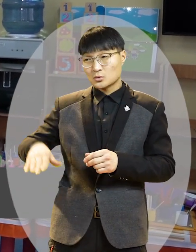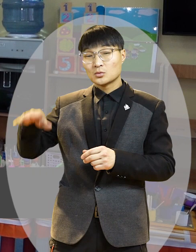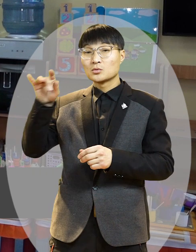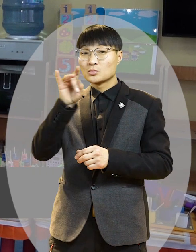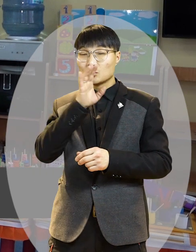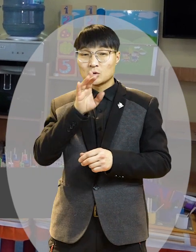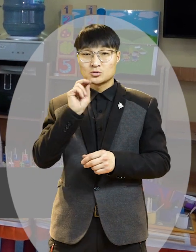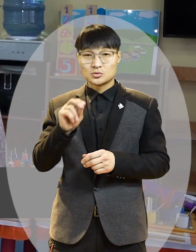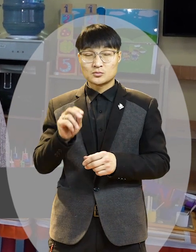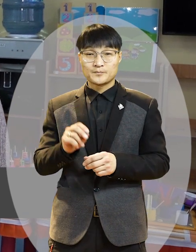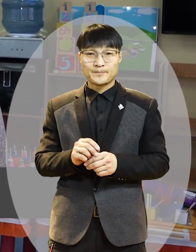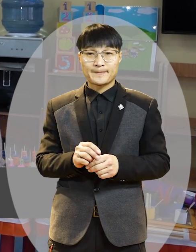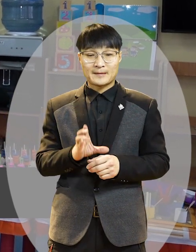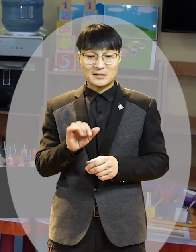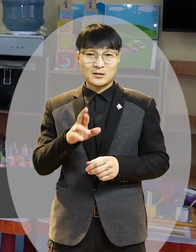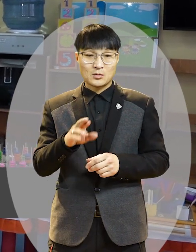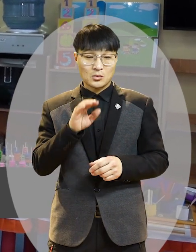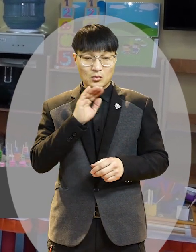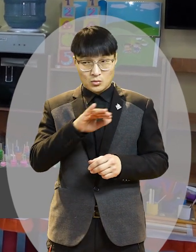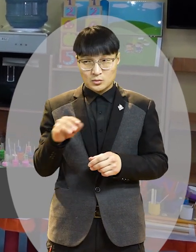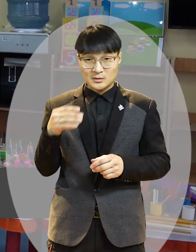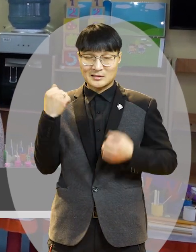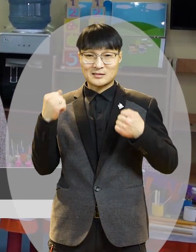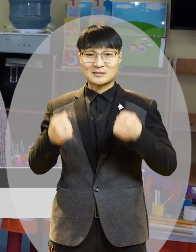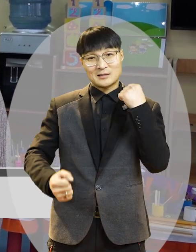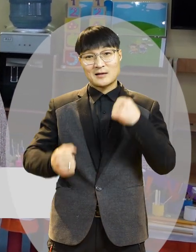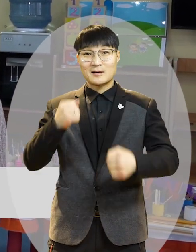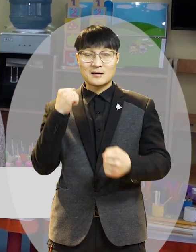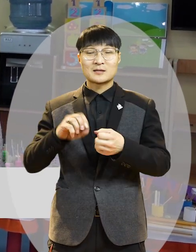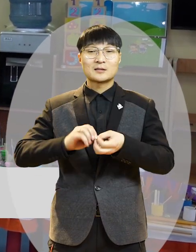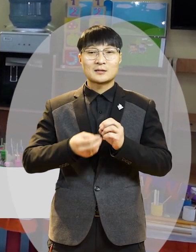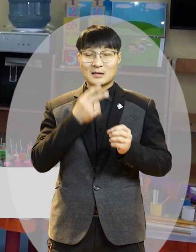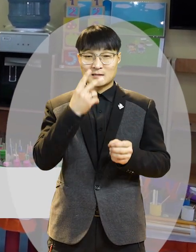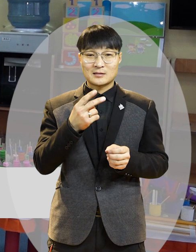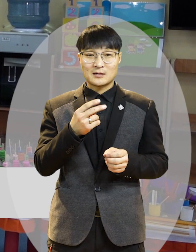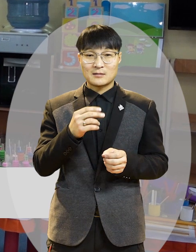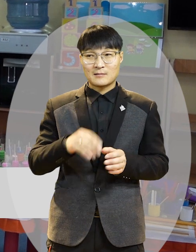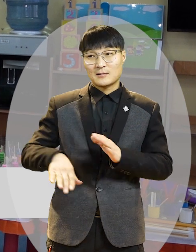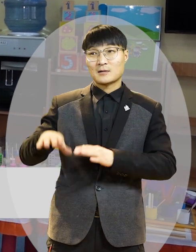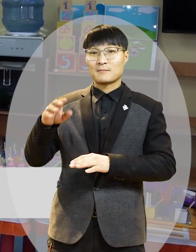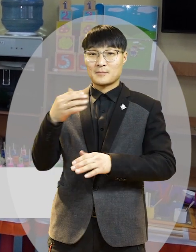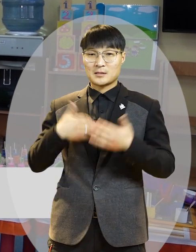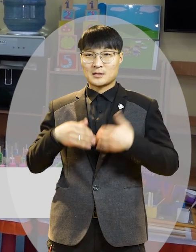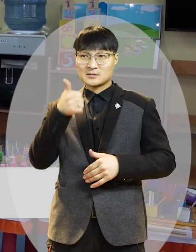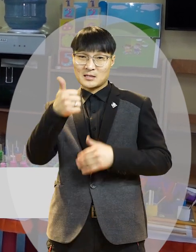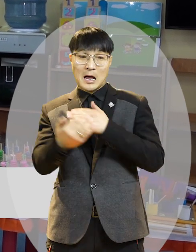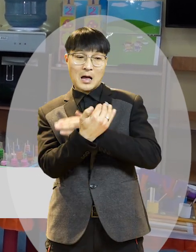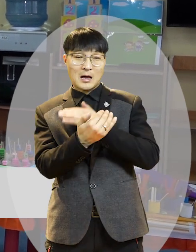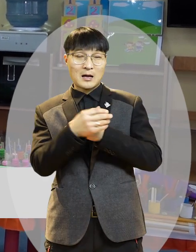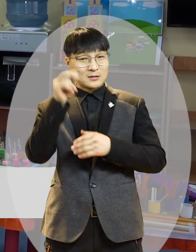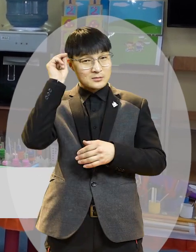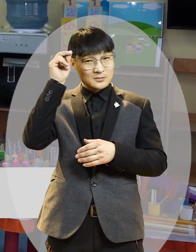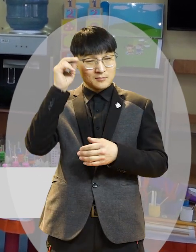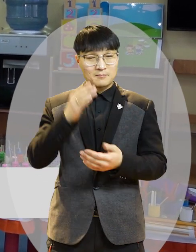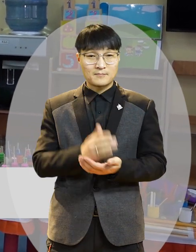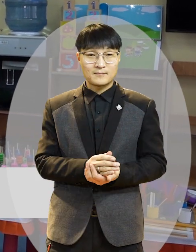байна. Сая л ингээд хүүхдүүдийн дасгал харлаа. Айгүй мундаг байна хүүхдүүд. Тэгээ угаасаа энэ цэцэрлэгт